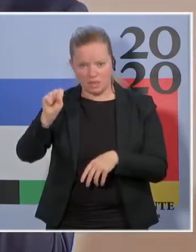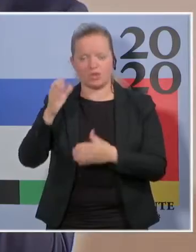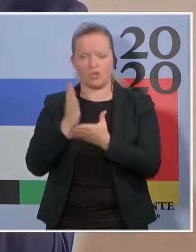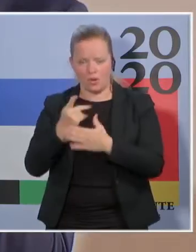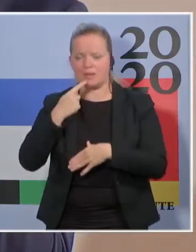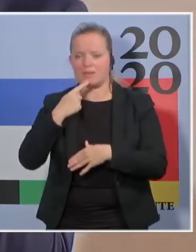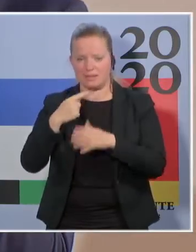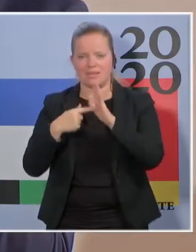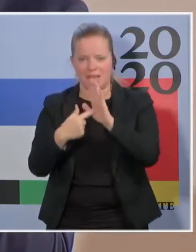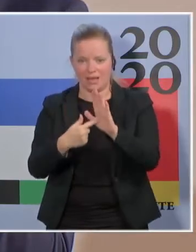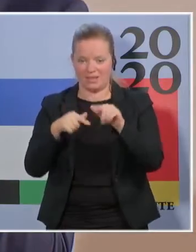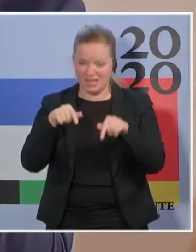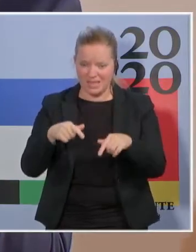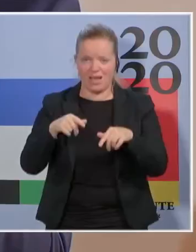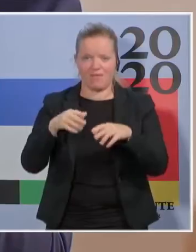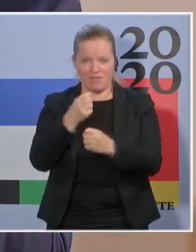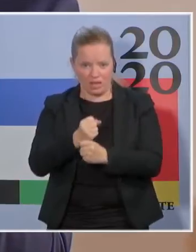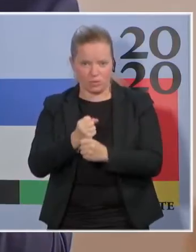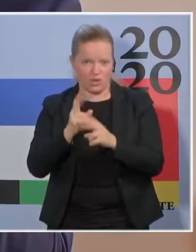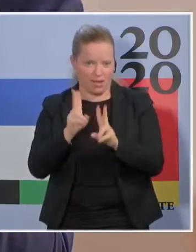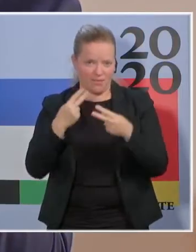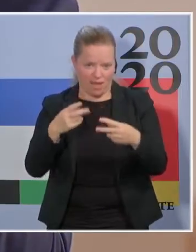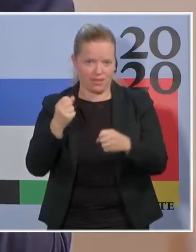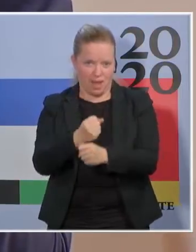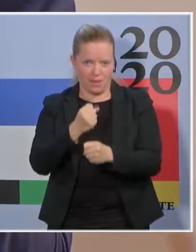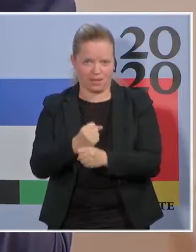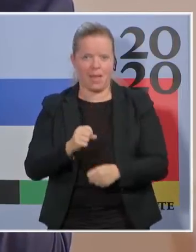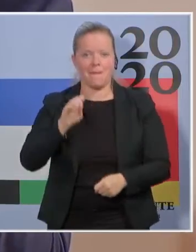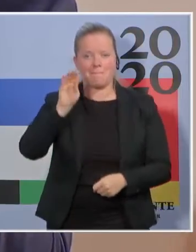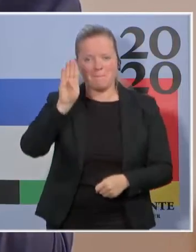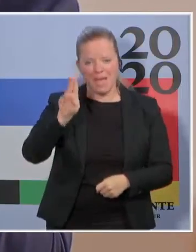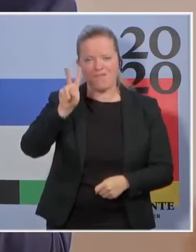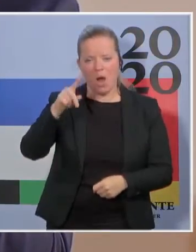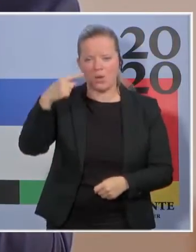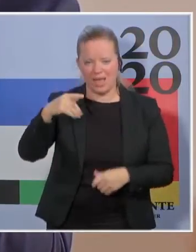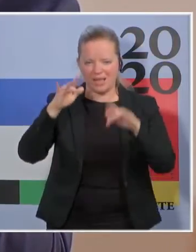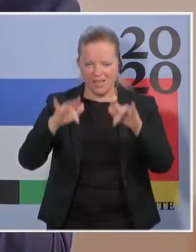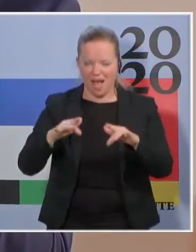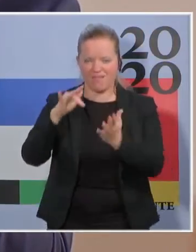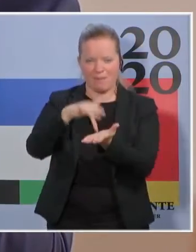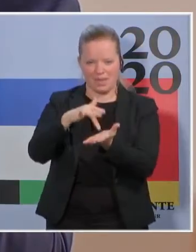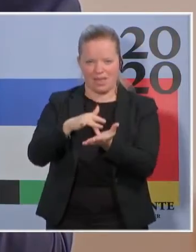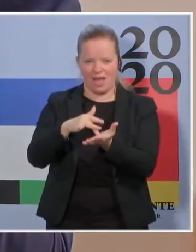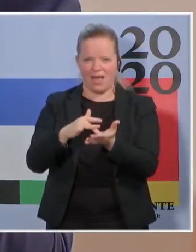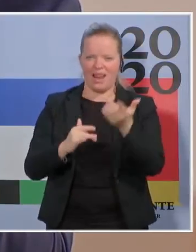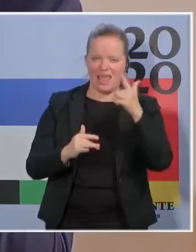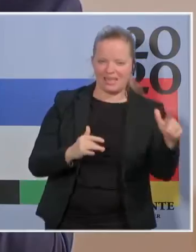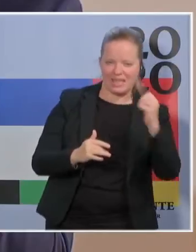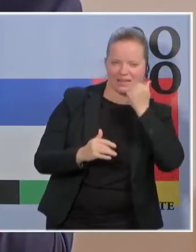Dauer arbeiten. Daher steht doch das BVG für einen Weg der Mitte zwischen extrem links und extrem rechts